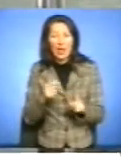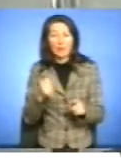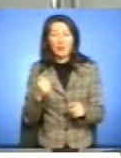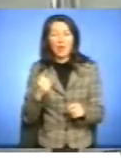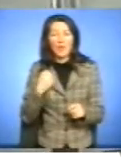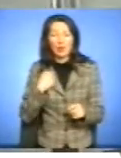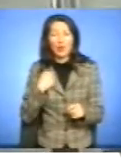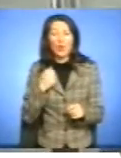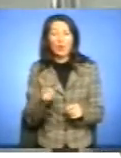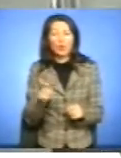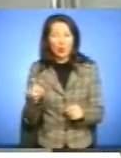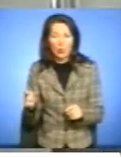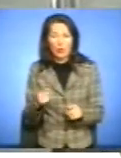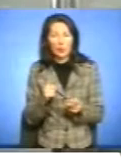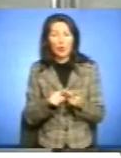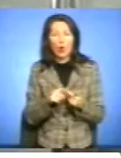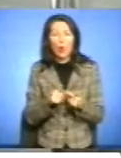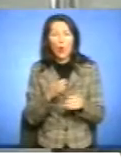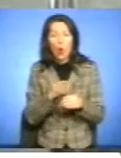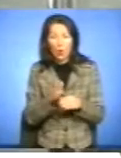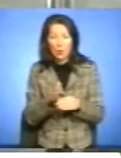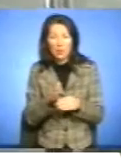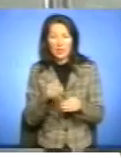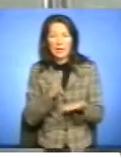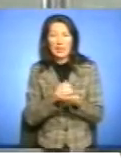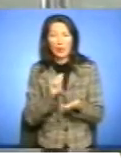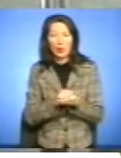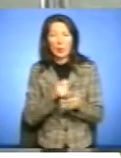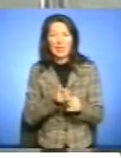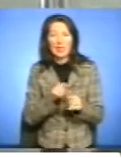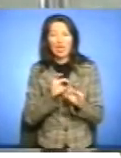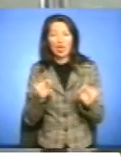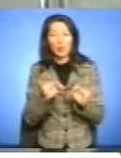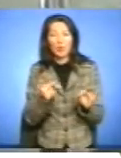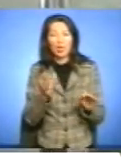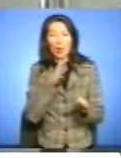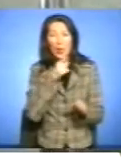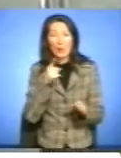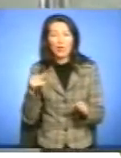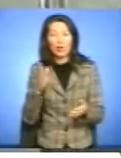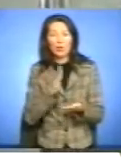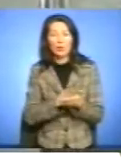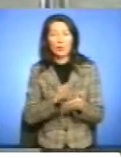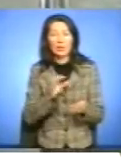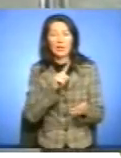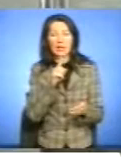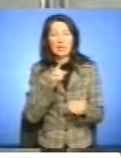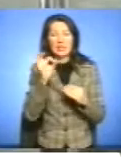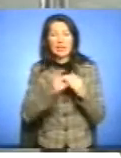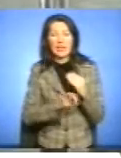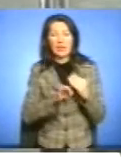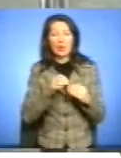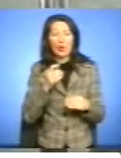військовослужбовців. У другому розділі нашої виставки представлені документи, які розповідають про період існування Західноукраїнської Народної